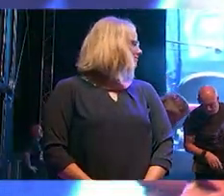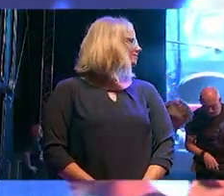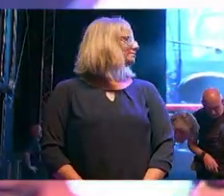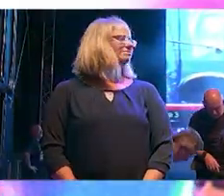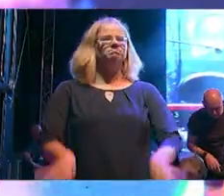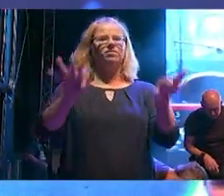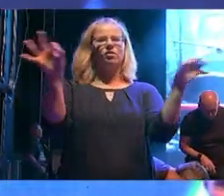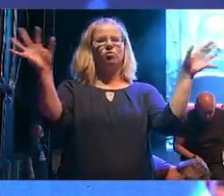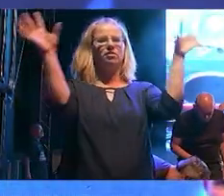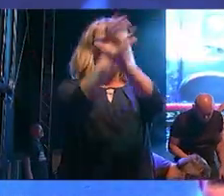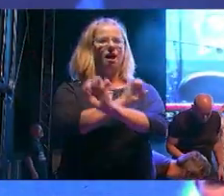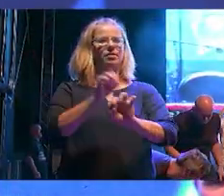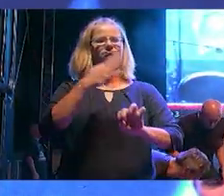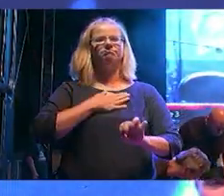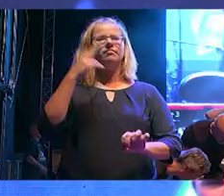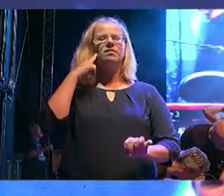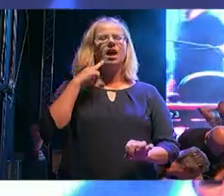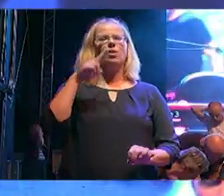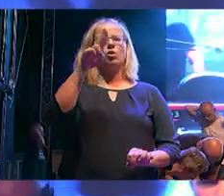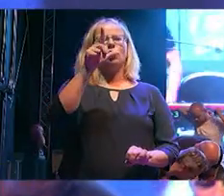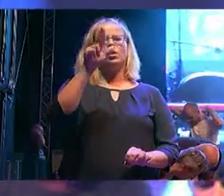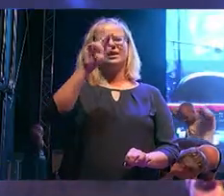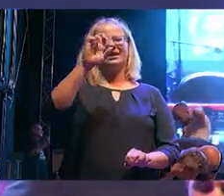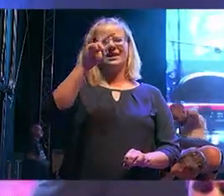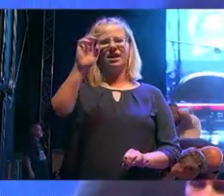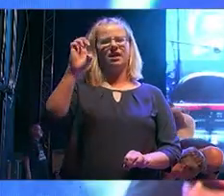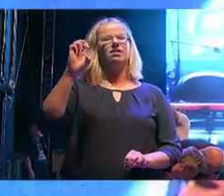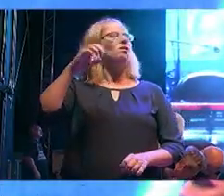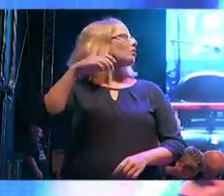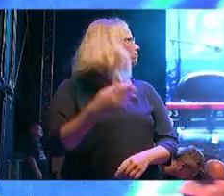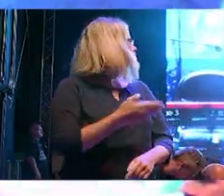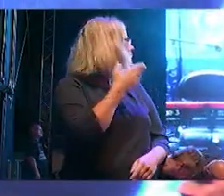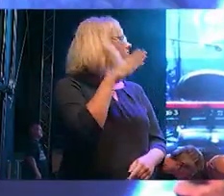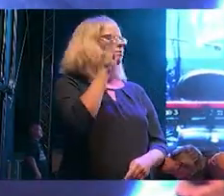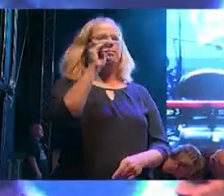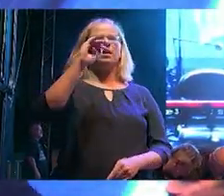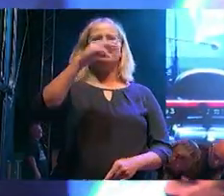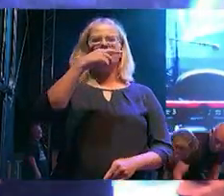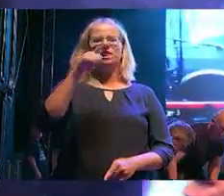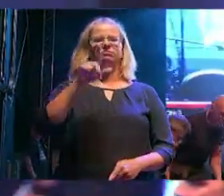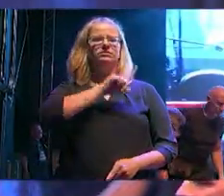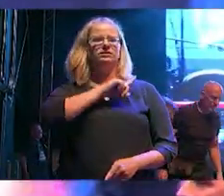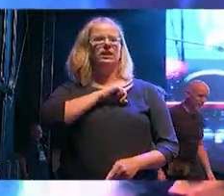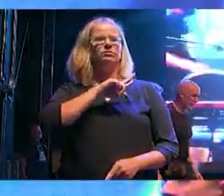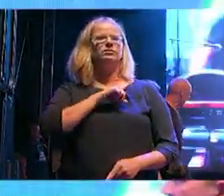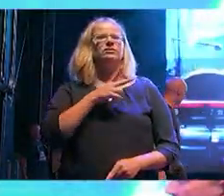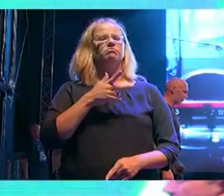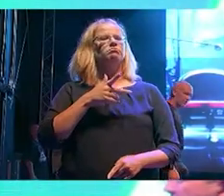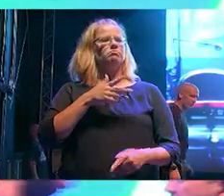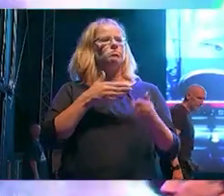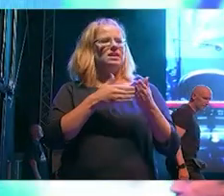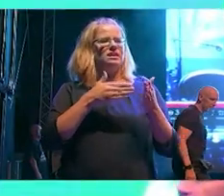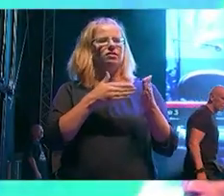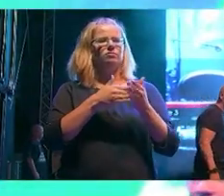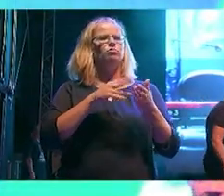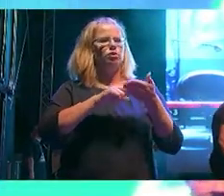Guten Abend, ich heiße Ulrike Bögel und ich bin behindertenpolitische Aktivistin. Ich bin Mitglied im Weibernetz e.V.,